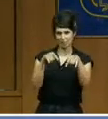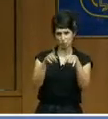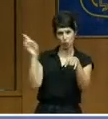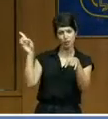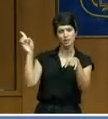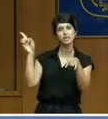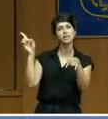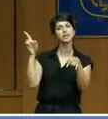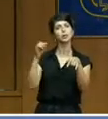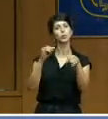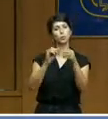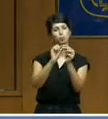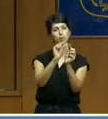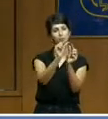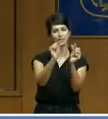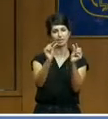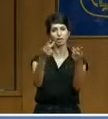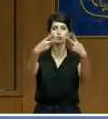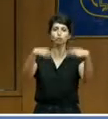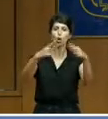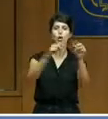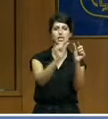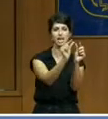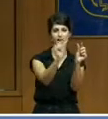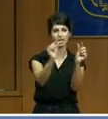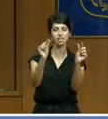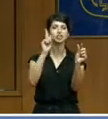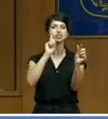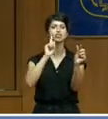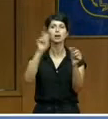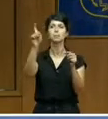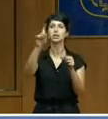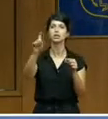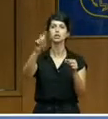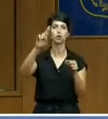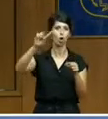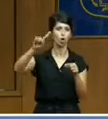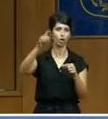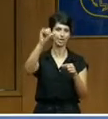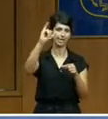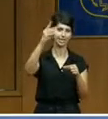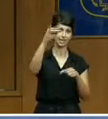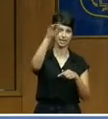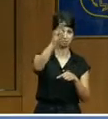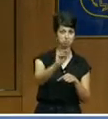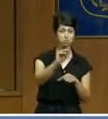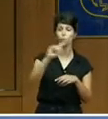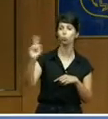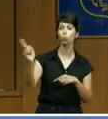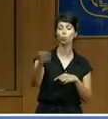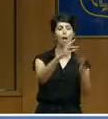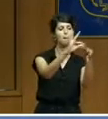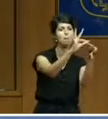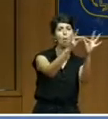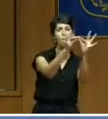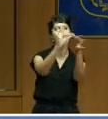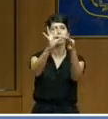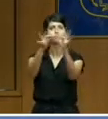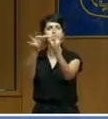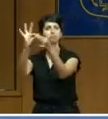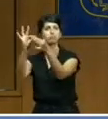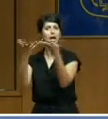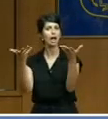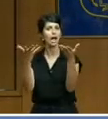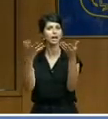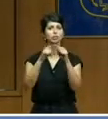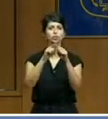מושבה שבנויה מיחידות שחוזרות על עצמן ונקראות זואידים. כל הזואידים במושבה מחוברים אחד לשני